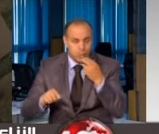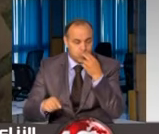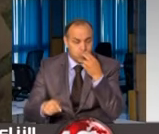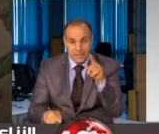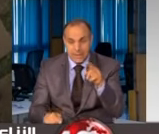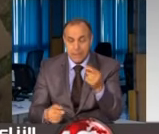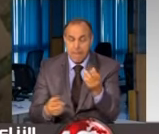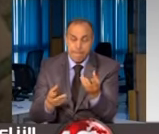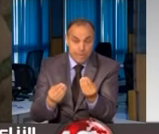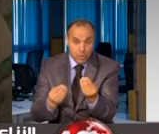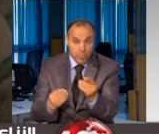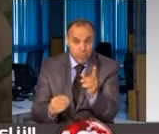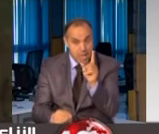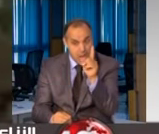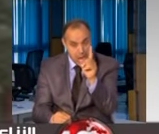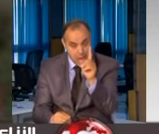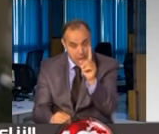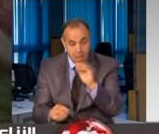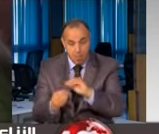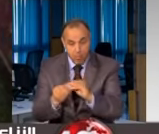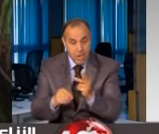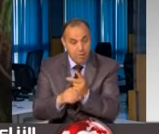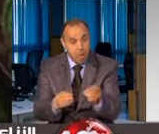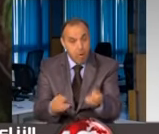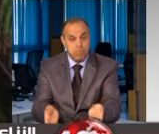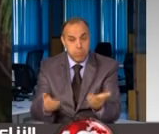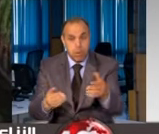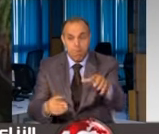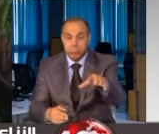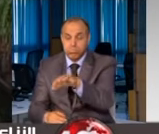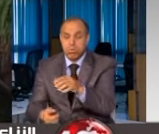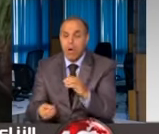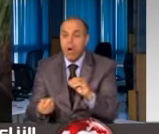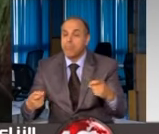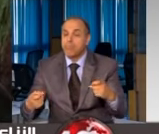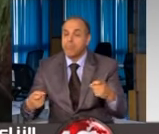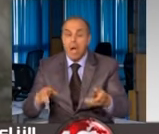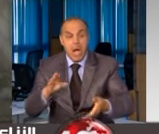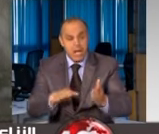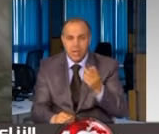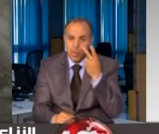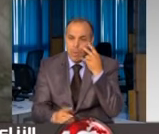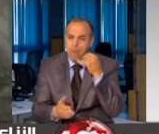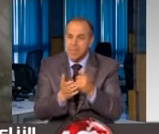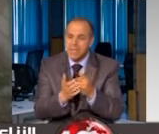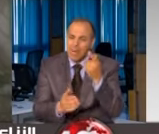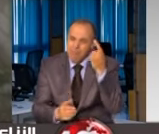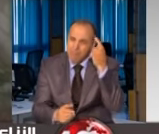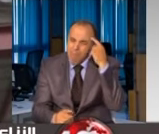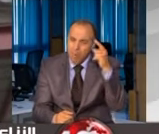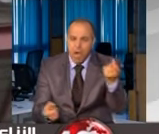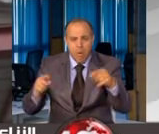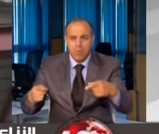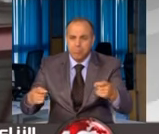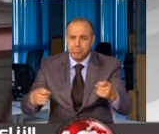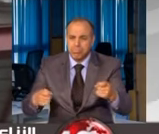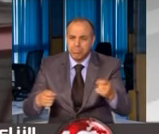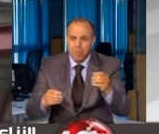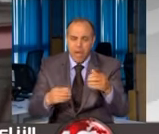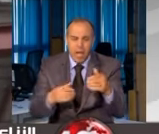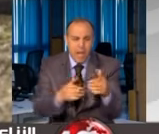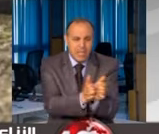البلاد كثيرا، حيث تصاعدت أعمال العنف على عدة جبهات. وقد شهدت مدينة البيضاء اشتباكات بين قوات